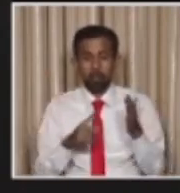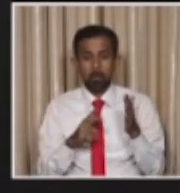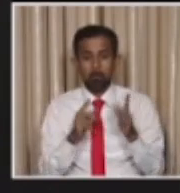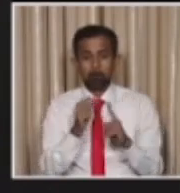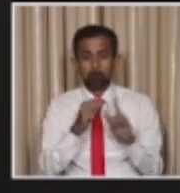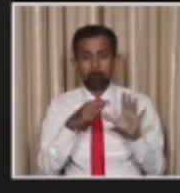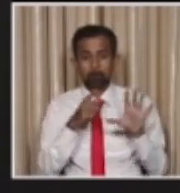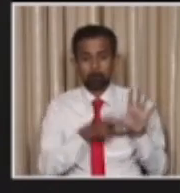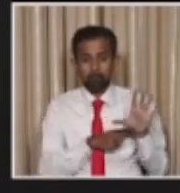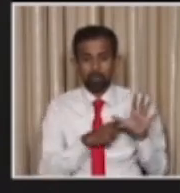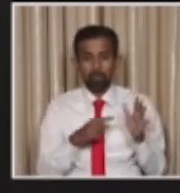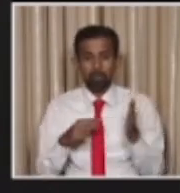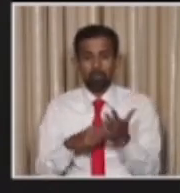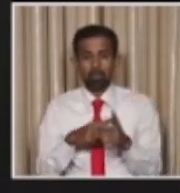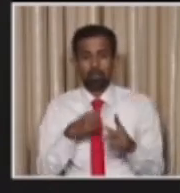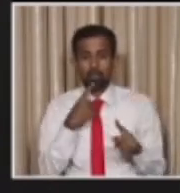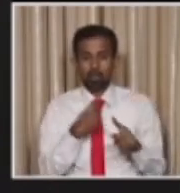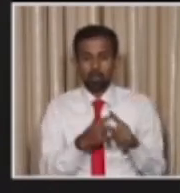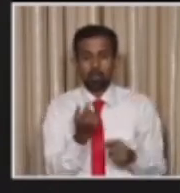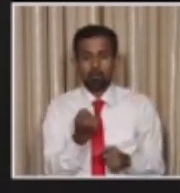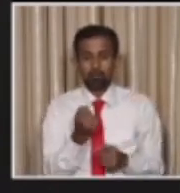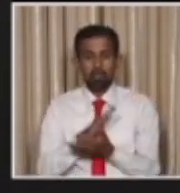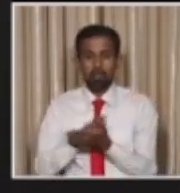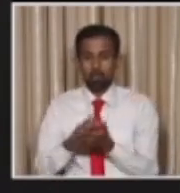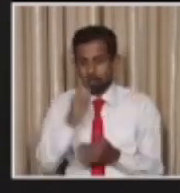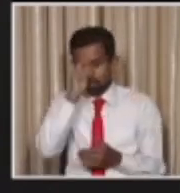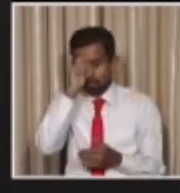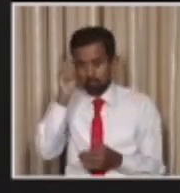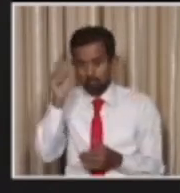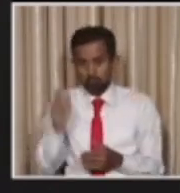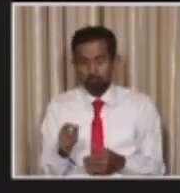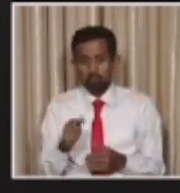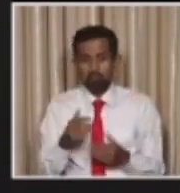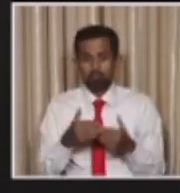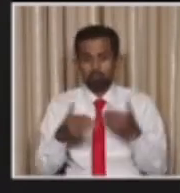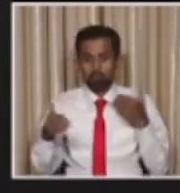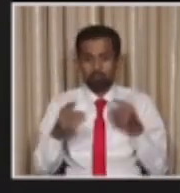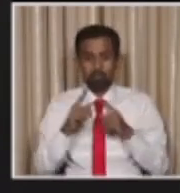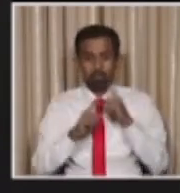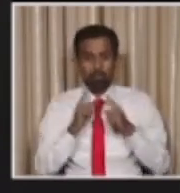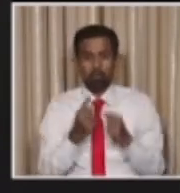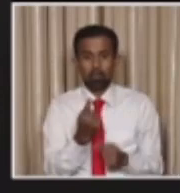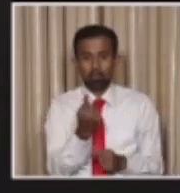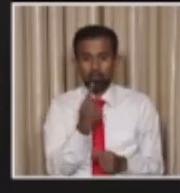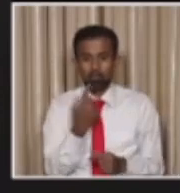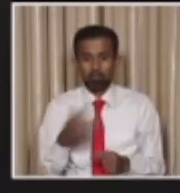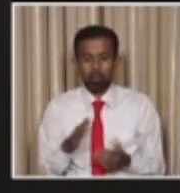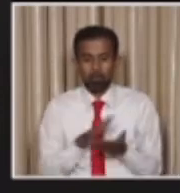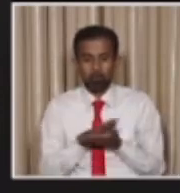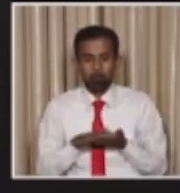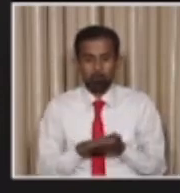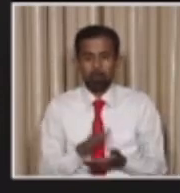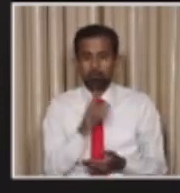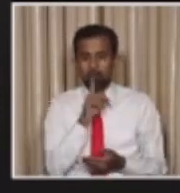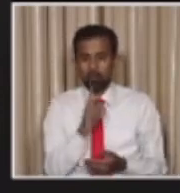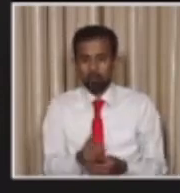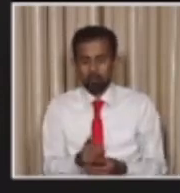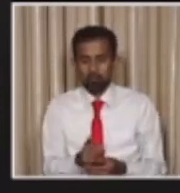tax එක සම්බන්ධයෙන්. අපේ හර්ෂ සිල්වා මැතිතුමා මේ සම්බන්ධයෙන් දීර්ඝ වශයෙන් කතා කරා. ඉතින් ඒක පැහැදිලිවම කියන්න